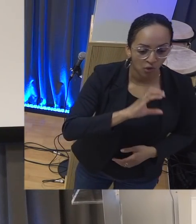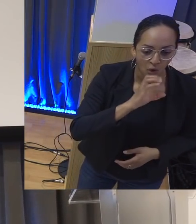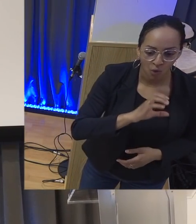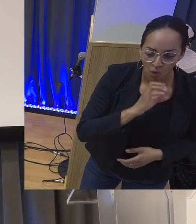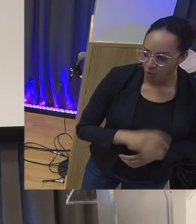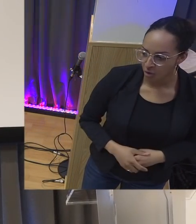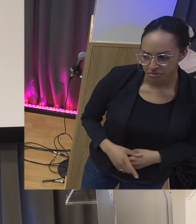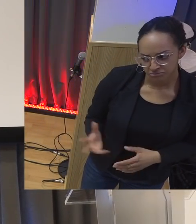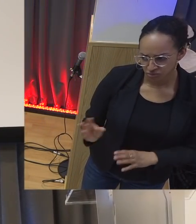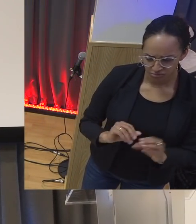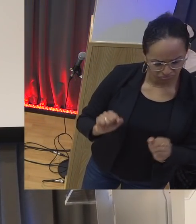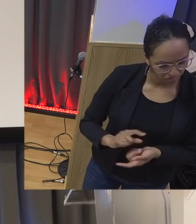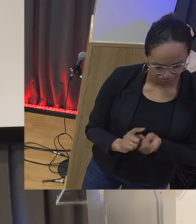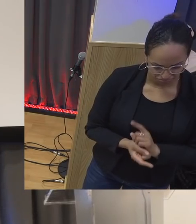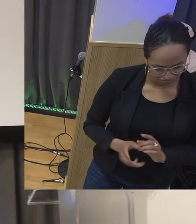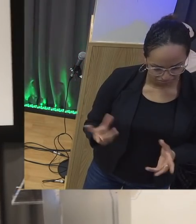pas grave, frère, ça soigne.